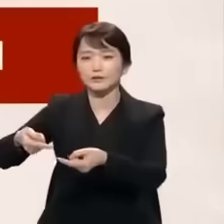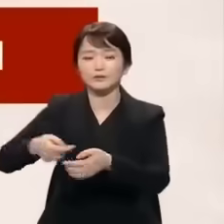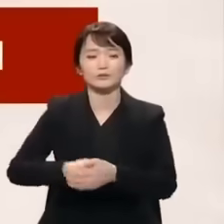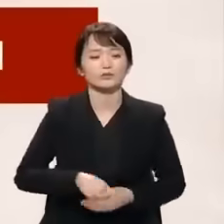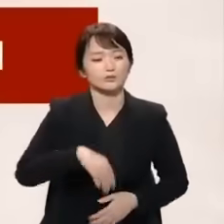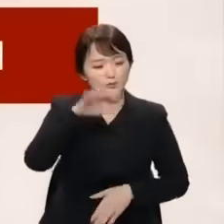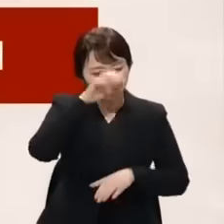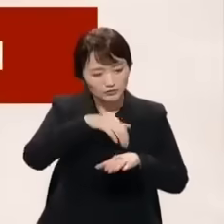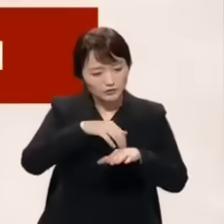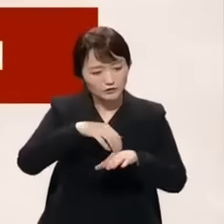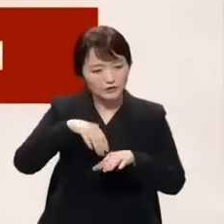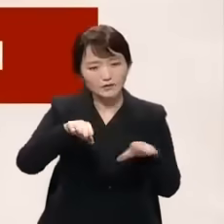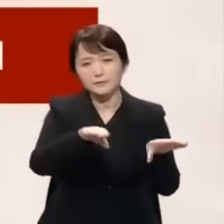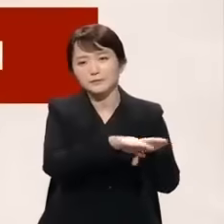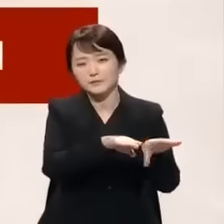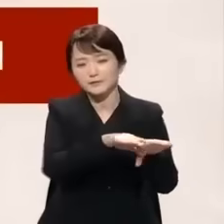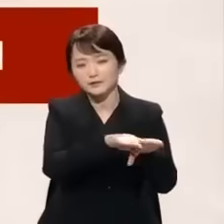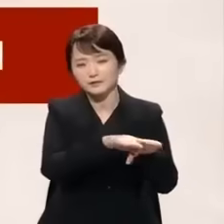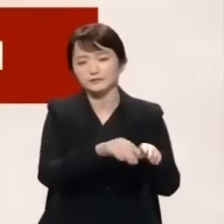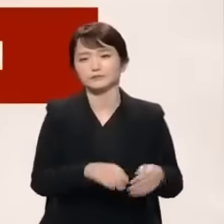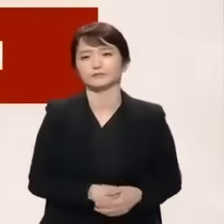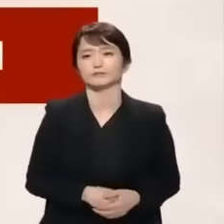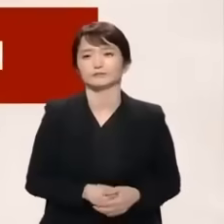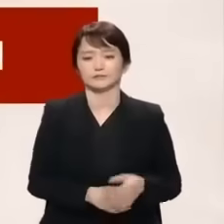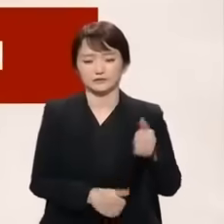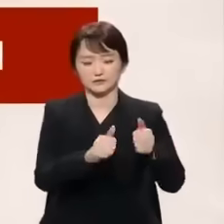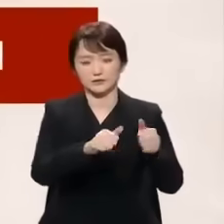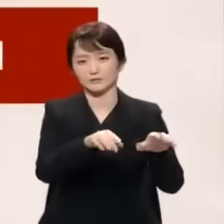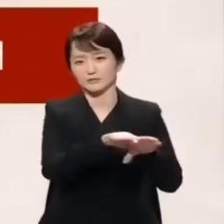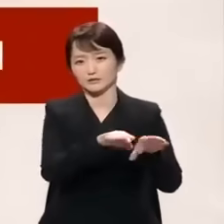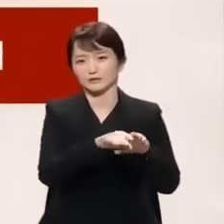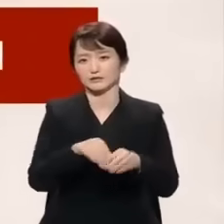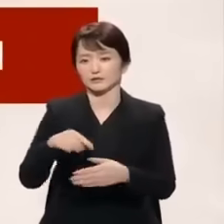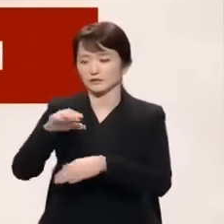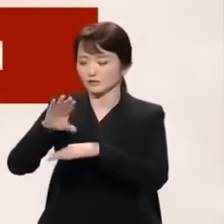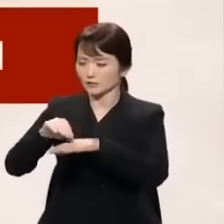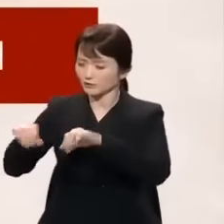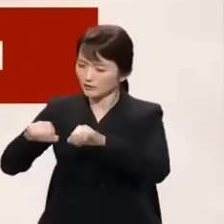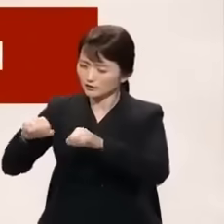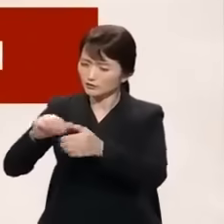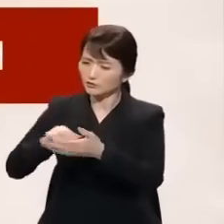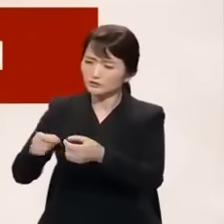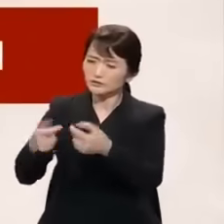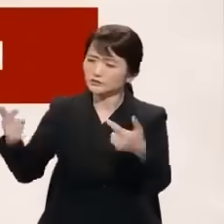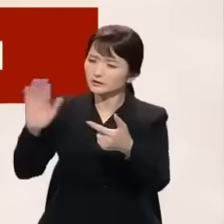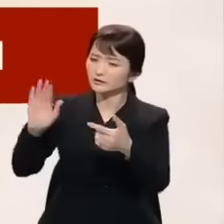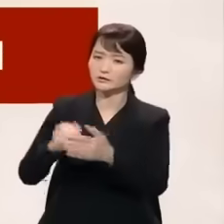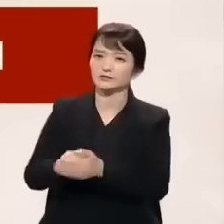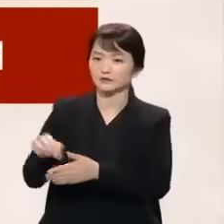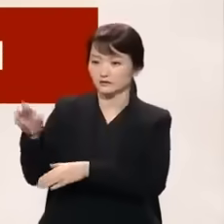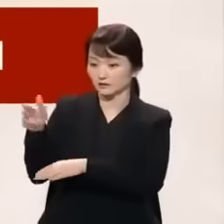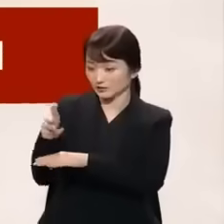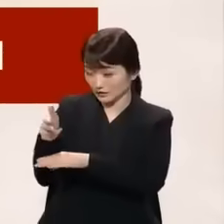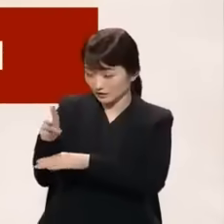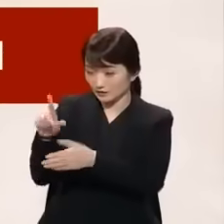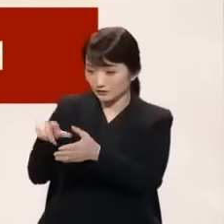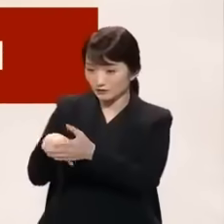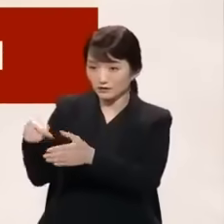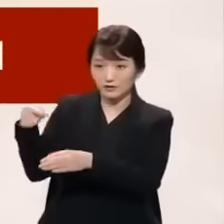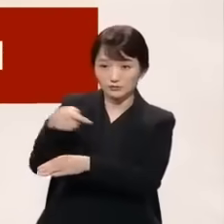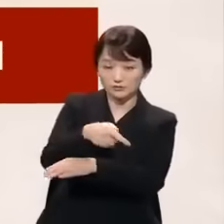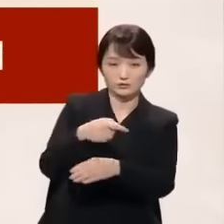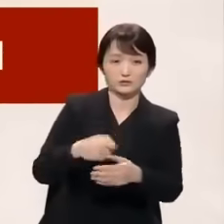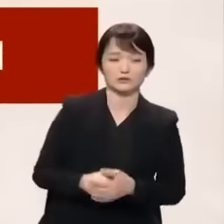시합에 오지 않았던 부분 이거 다 어 방송 활동 늘리지도 않았고 촬영 일가 시간 이후 주말이나 쉬는 날